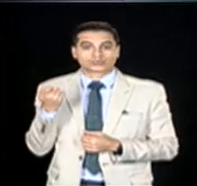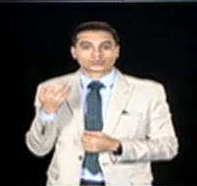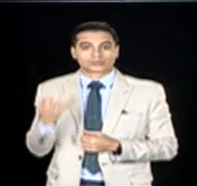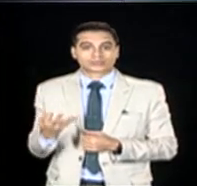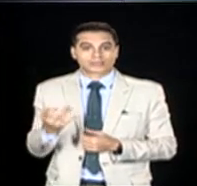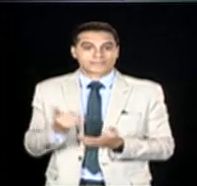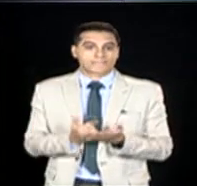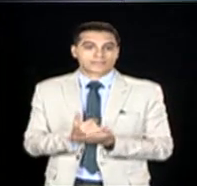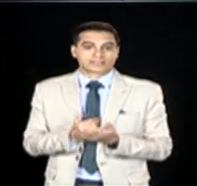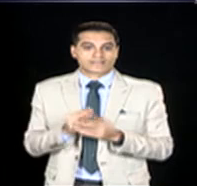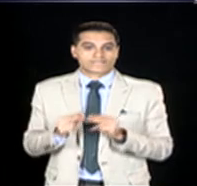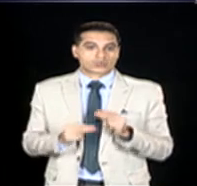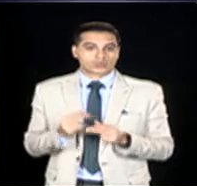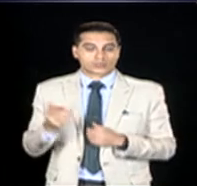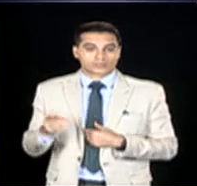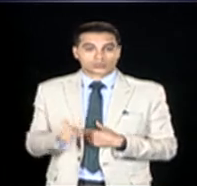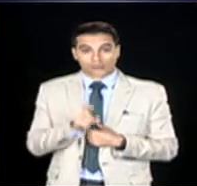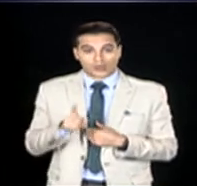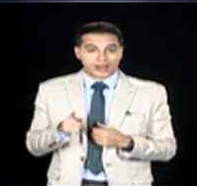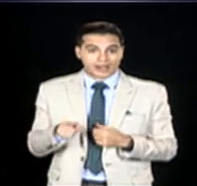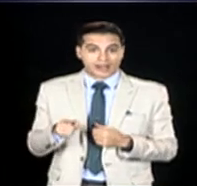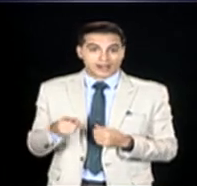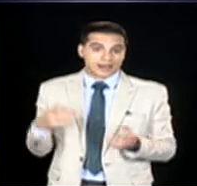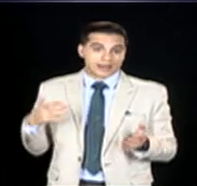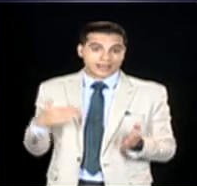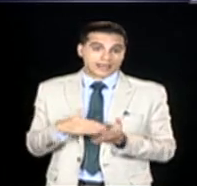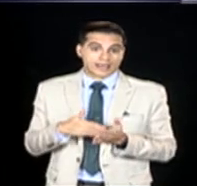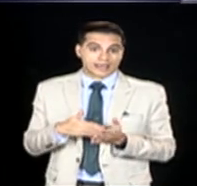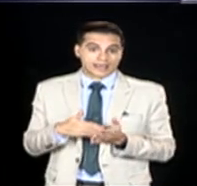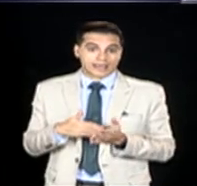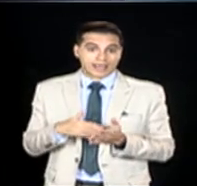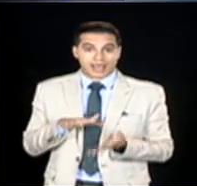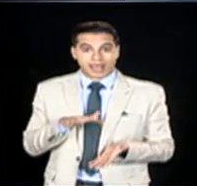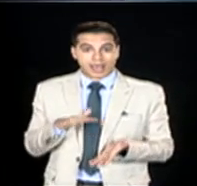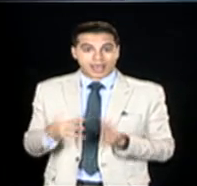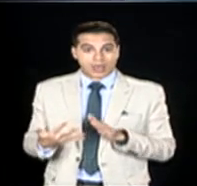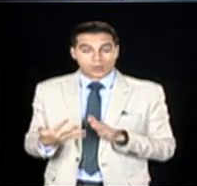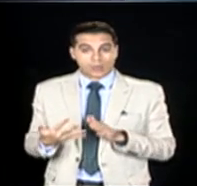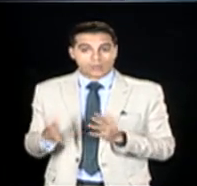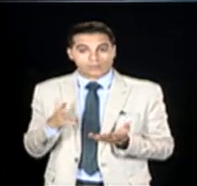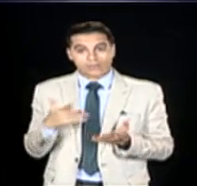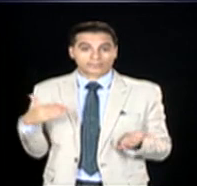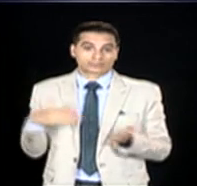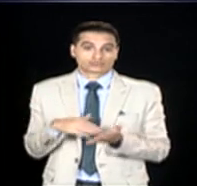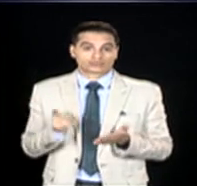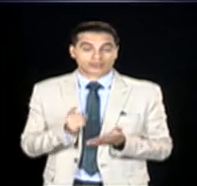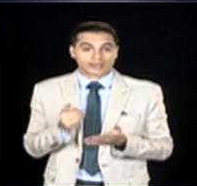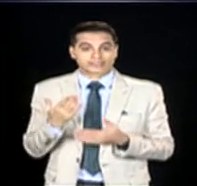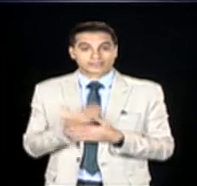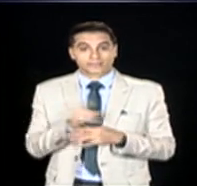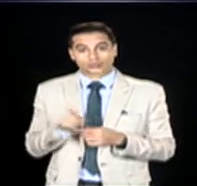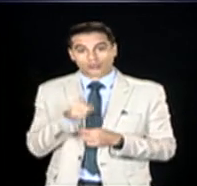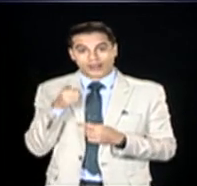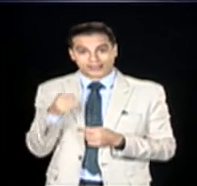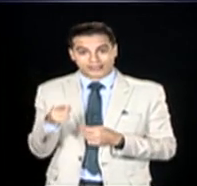135 أبشواي الفيوم. سؤال الأخير، أو احتمال ما يبقاش الأخير، لأن السؤال